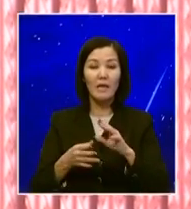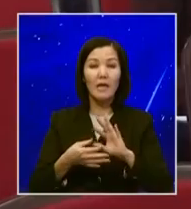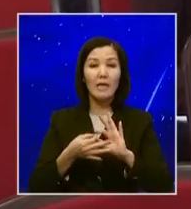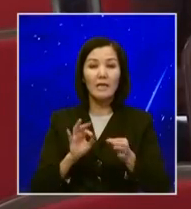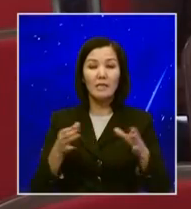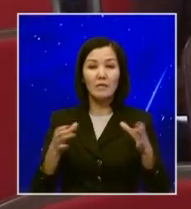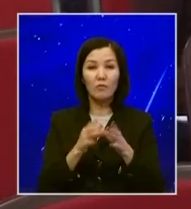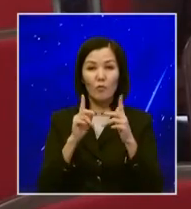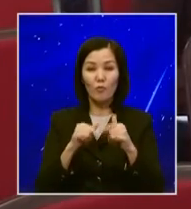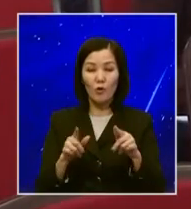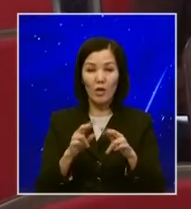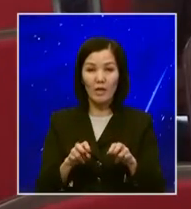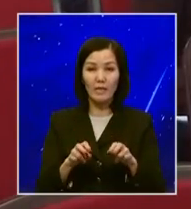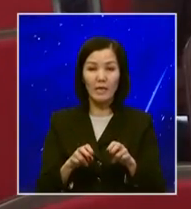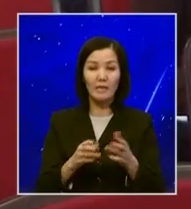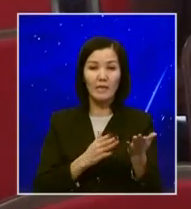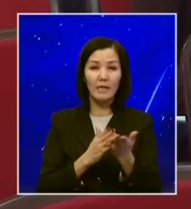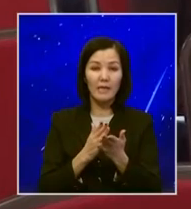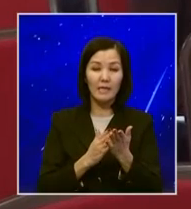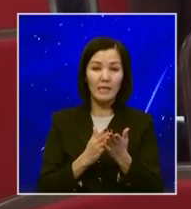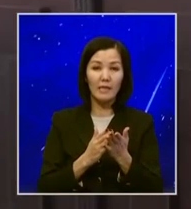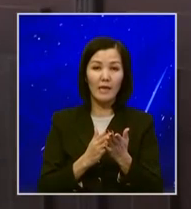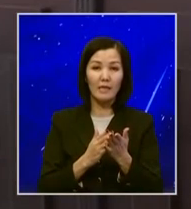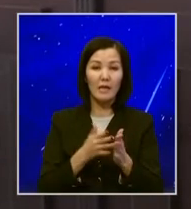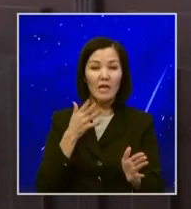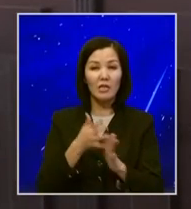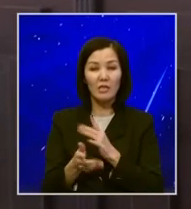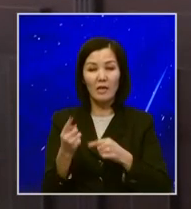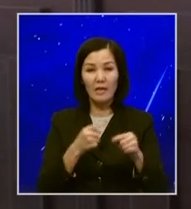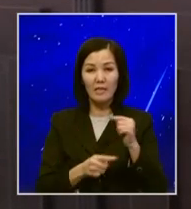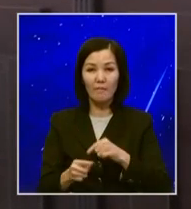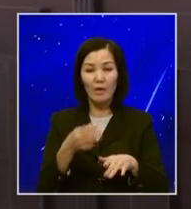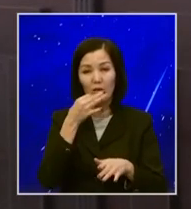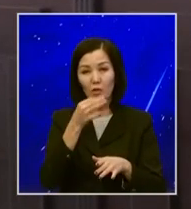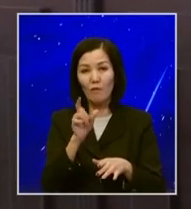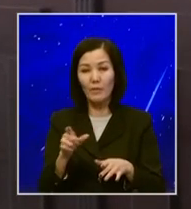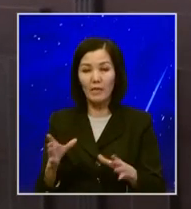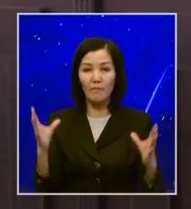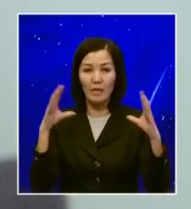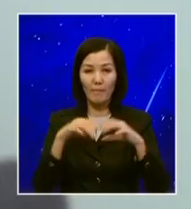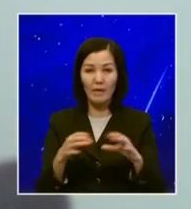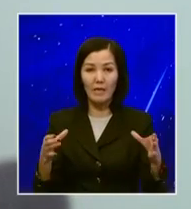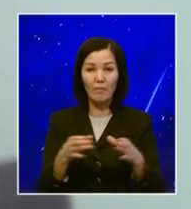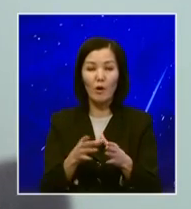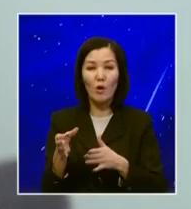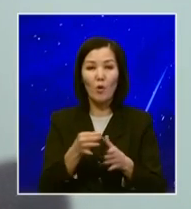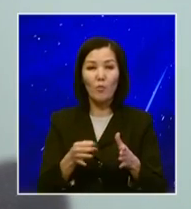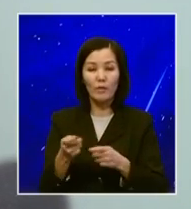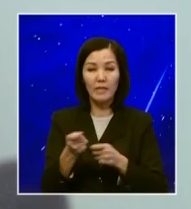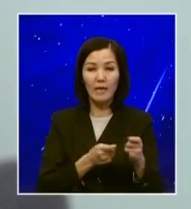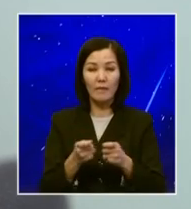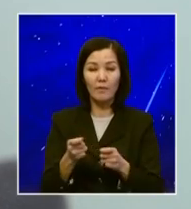құрылған еді. Құрамында кеден қызметкерлері, шекарашылар, шығынға батқан кәсіпкерлер, жауапты мамандары бар. Ал облыс әкімдігі болса, өз